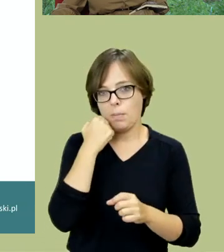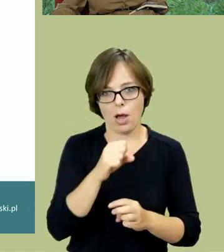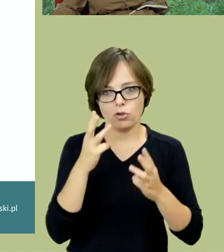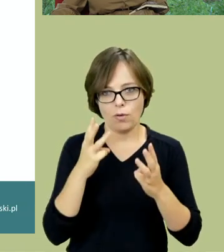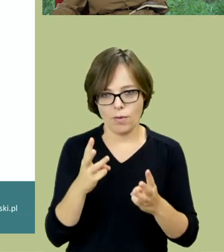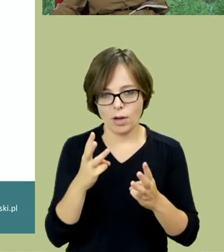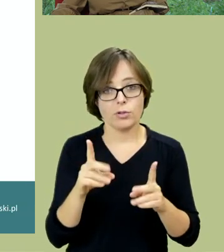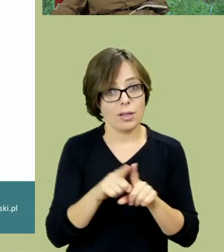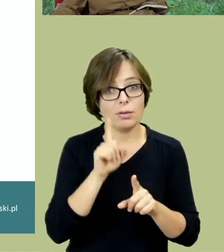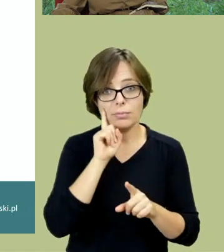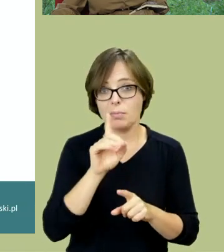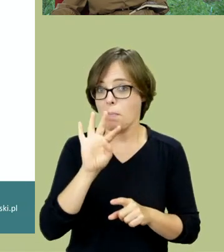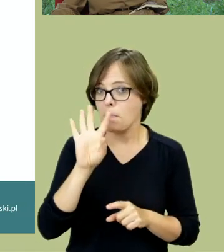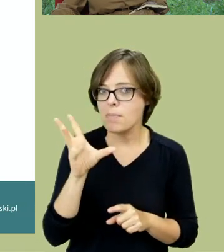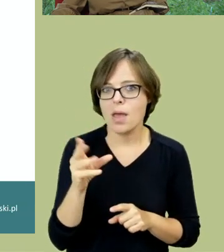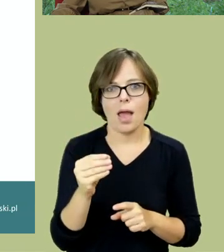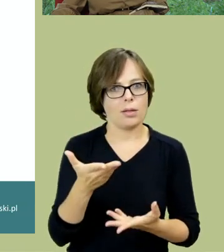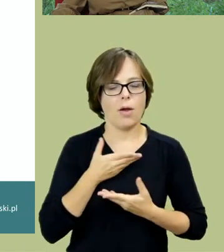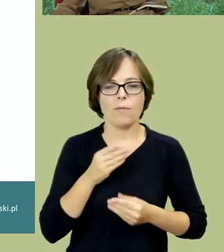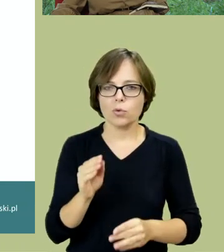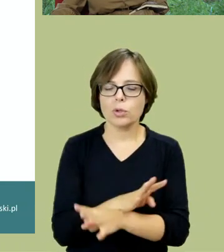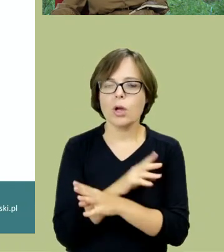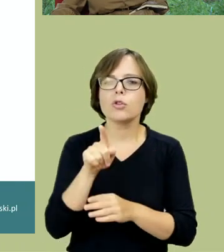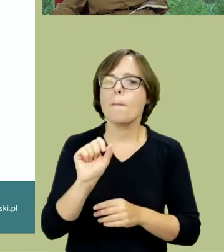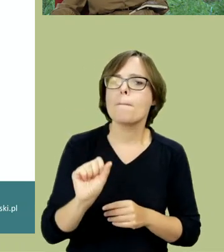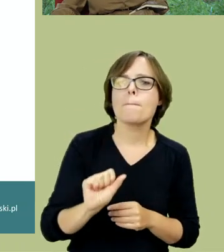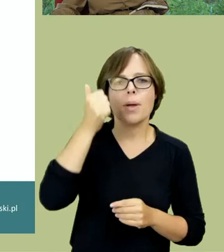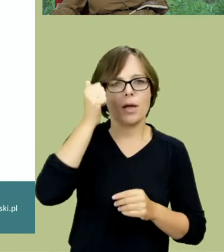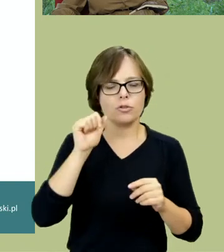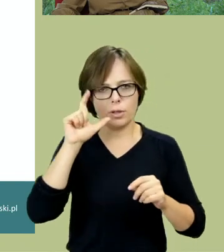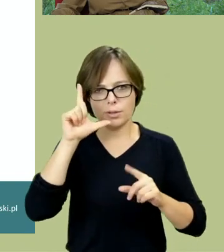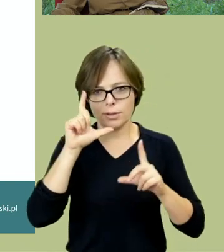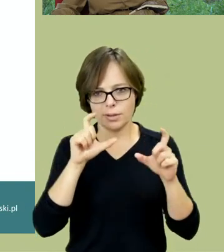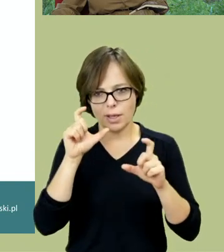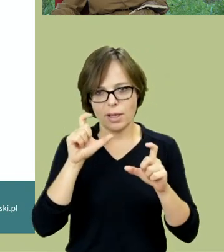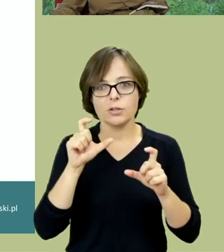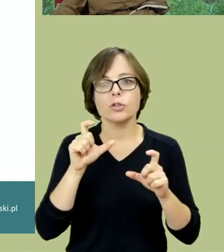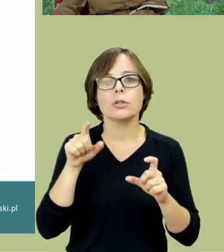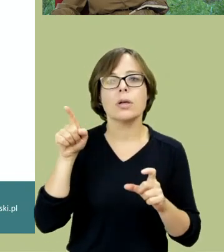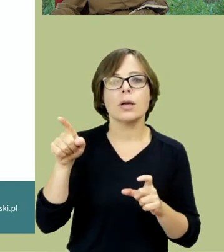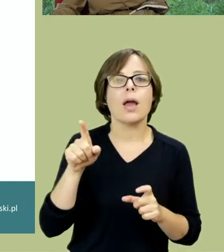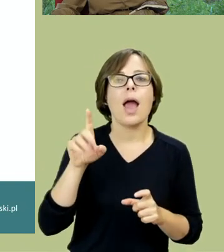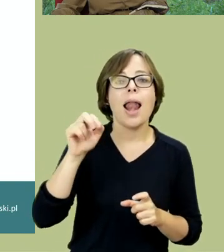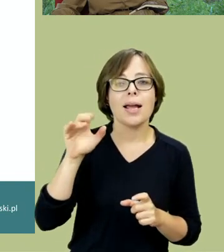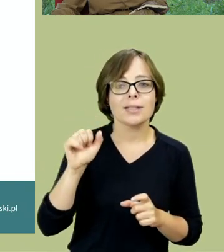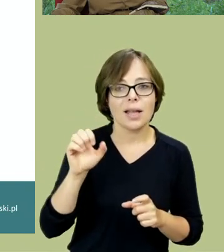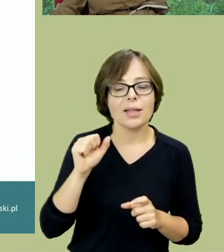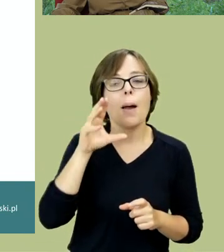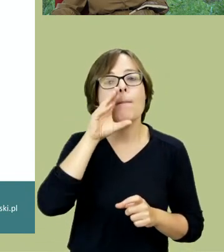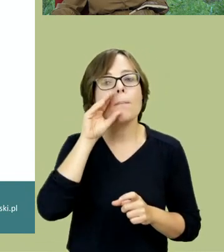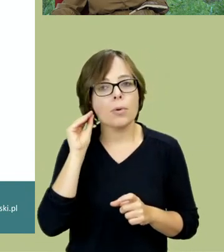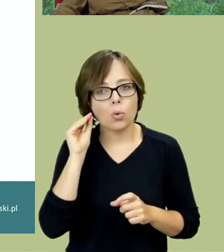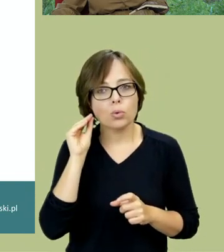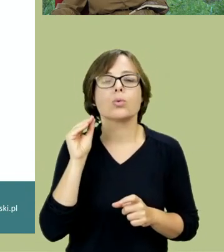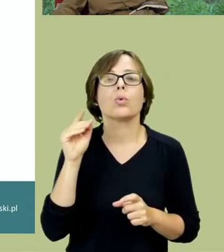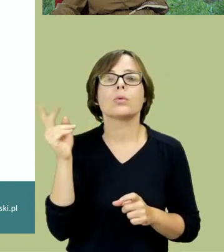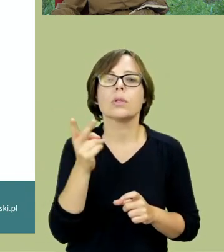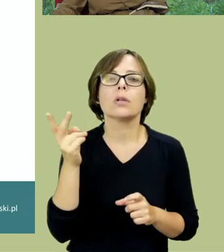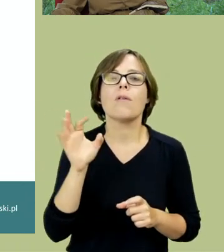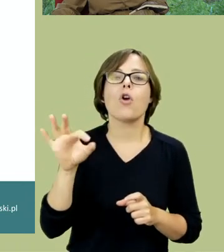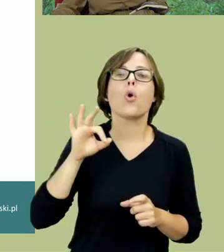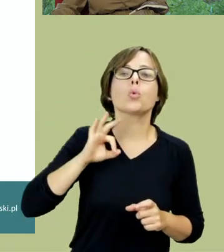bardzo piękne i wzruszające, to jest pierwsze zdjęcie córek Aleksandry i Józefa Piłsudskich,